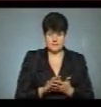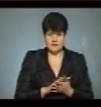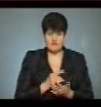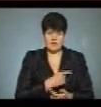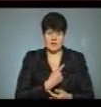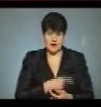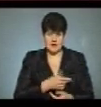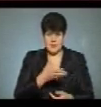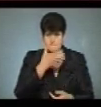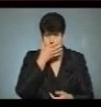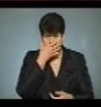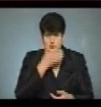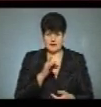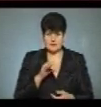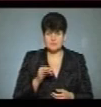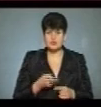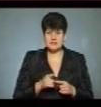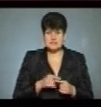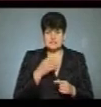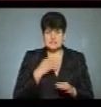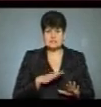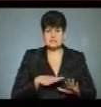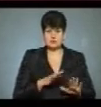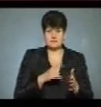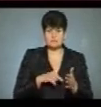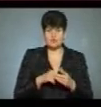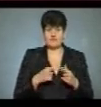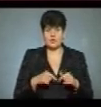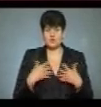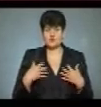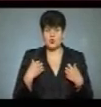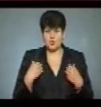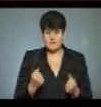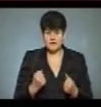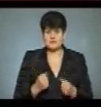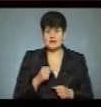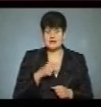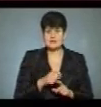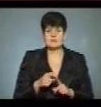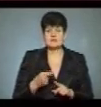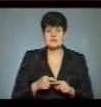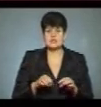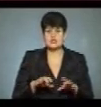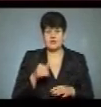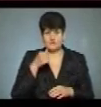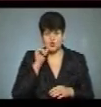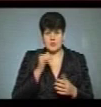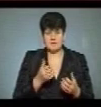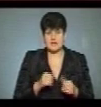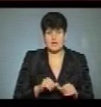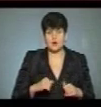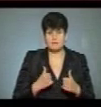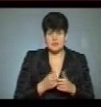лікарнях масковий режим. Про це повідомила заступниця міського відділу охорони здоров'я Ольга Ярмоленко. За її словами, таке рішення вчора прийняла комісія,